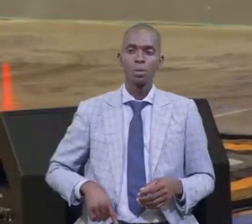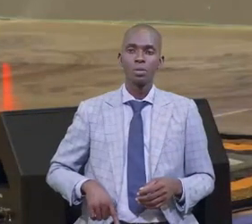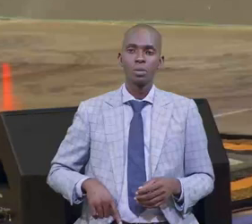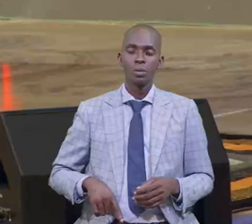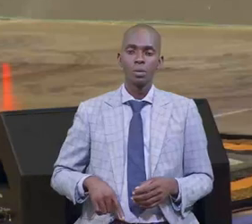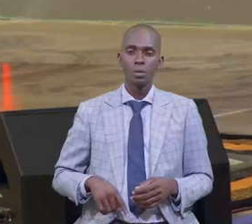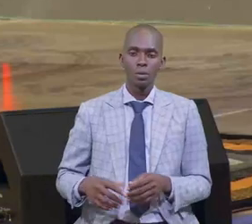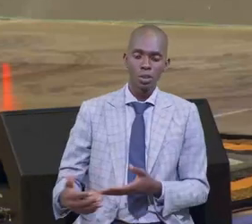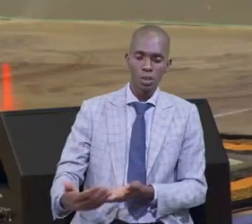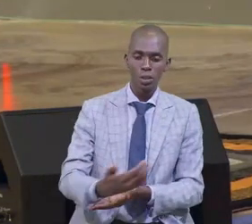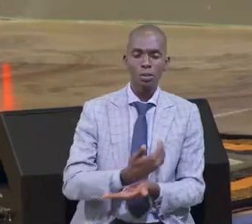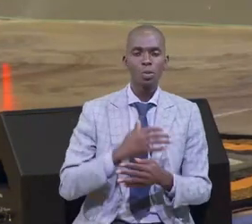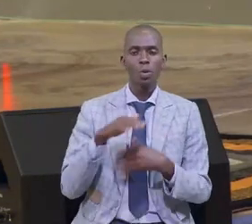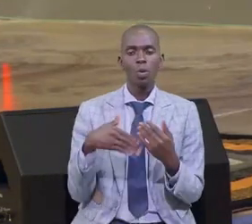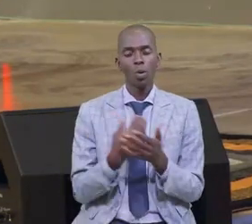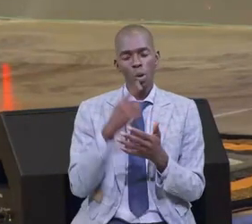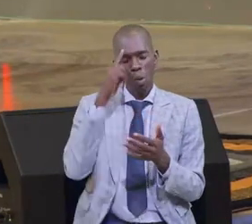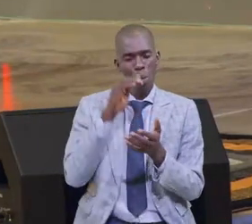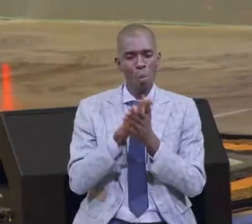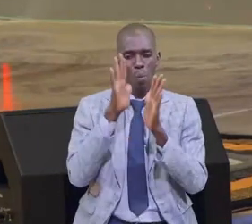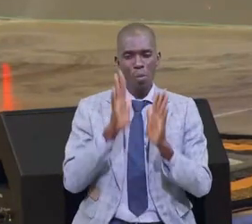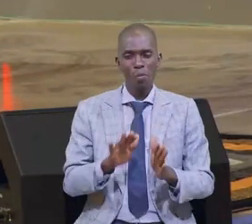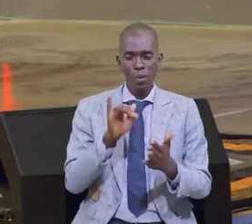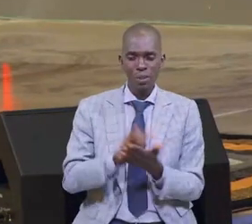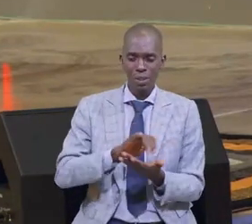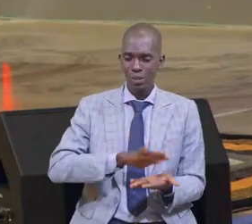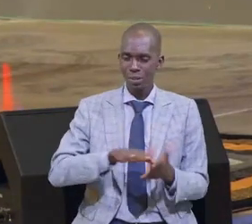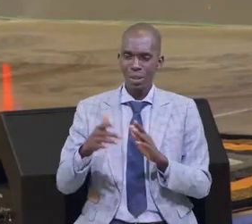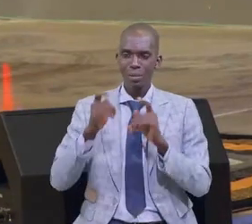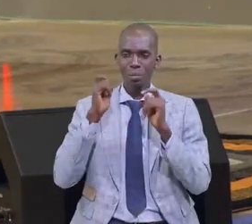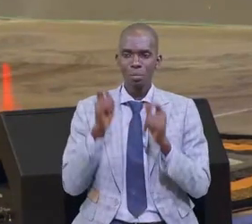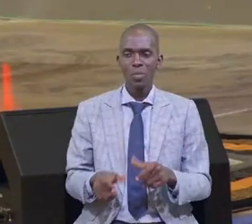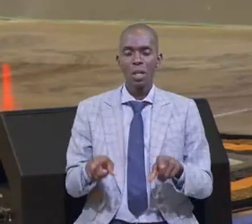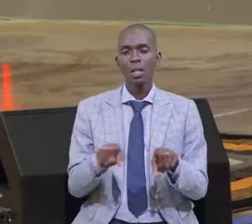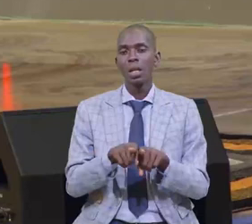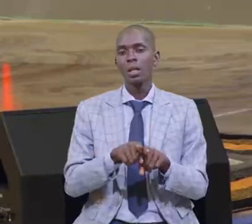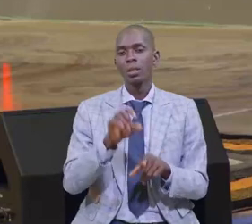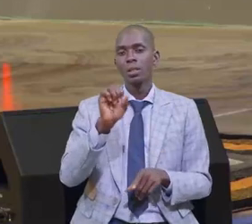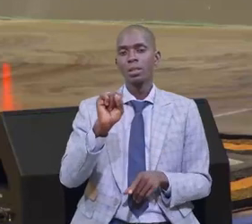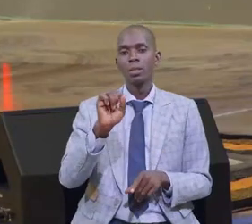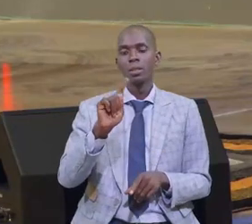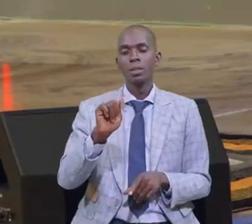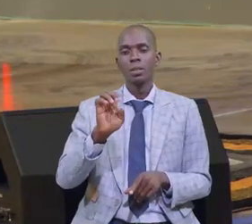reçoit le saint qui meurt aussitôt, comme